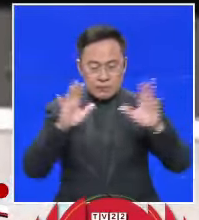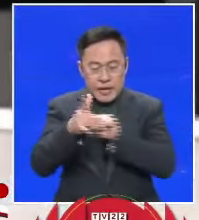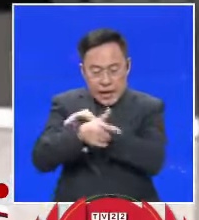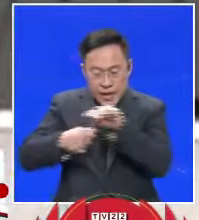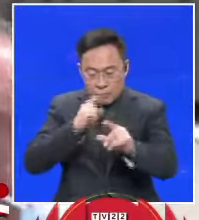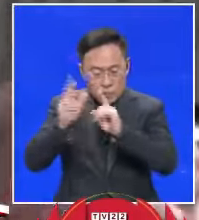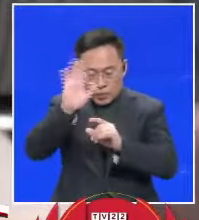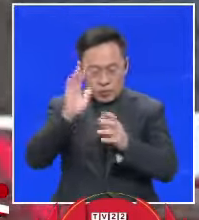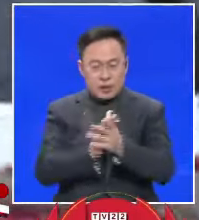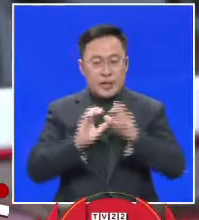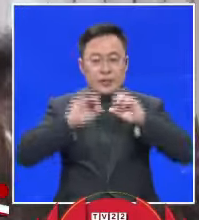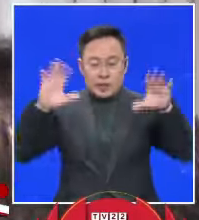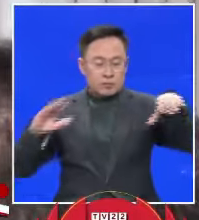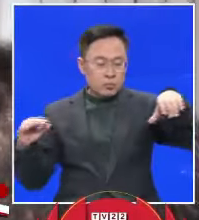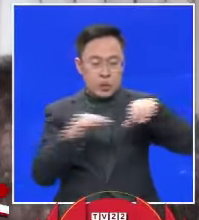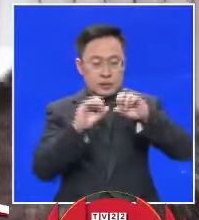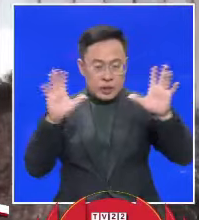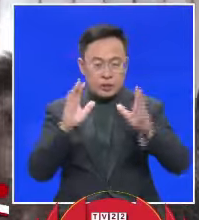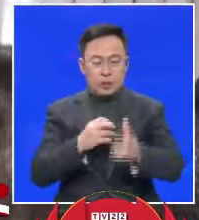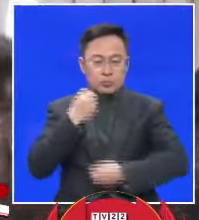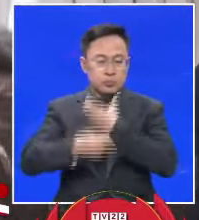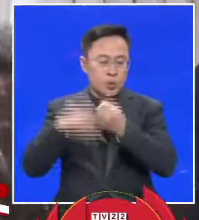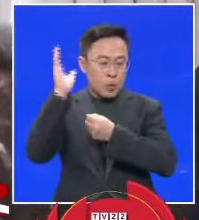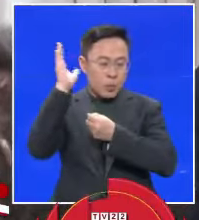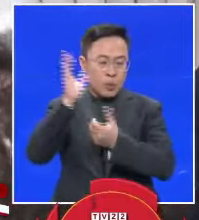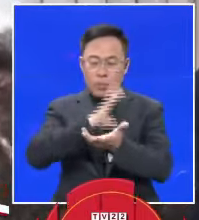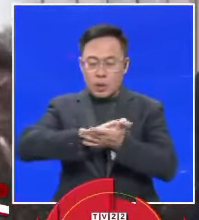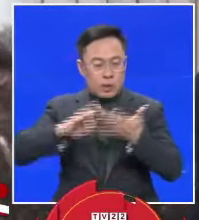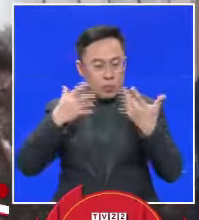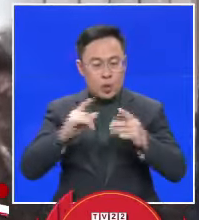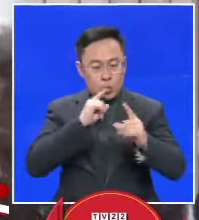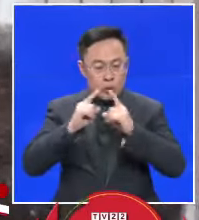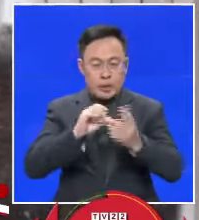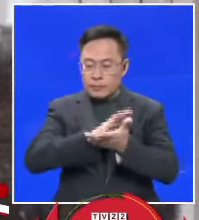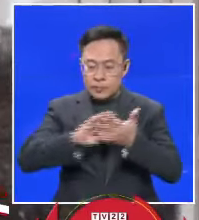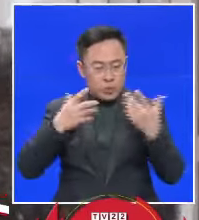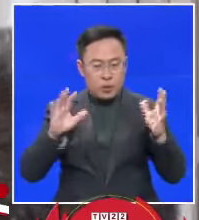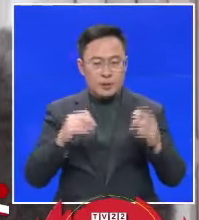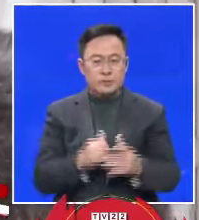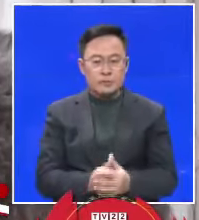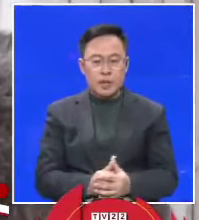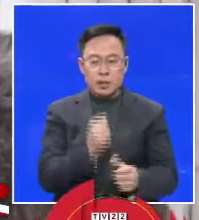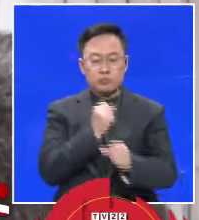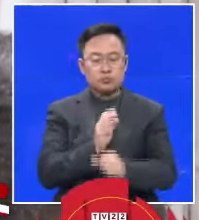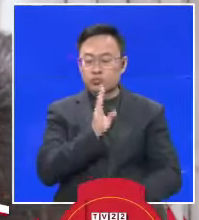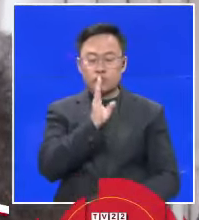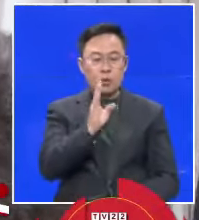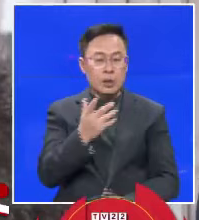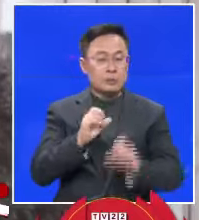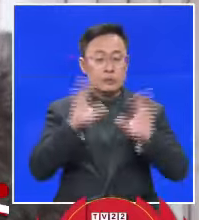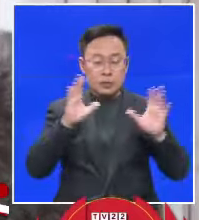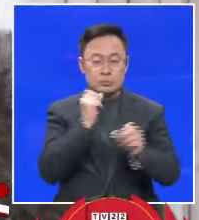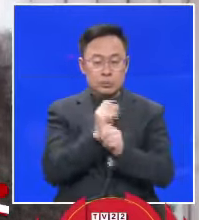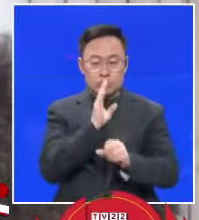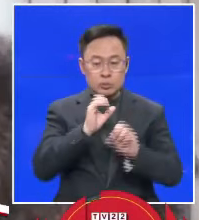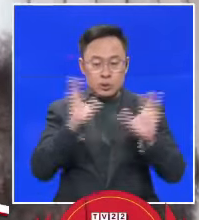อบแล้วก็บอกเลยพอเสร็จปุ๊บออกมาให้สัมภาษณ์ด้วย ครับ พูดอะไรบ้างคุยอะไรบ้าง ก็เนี่ยแต่คือจริงก็ชัด